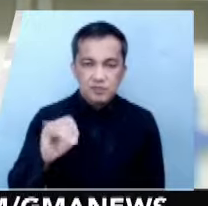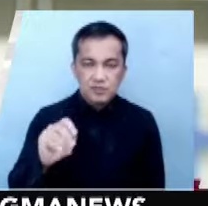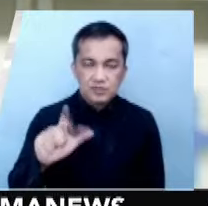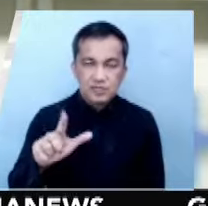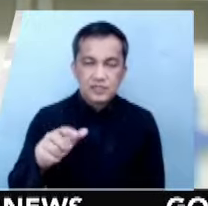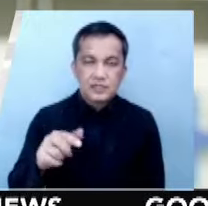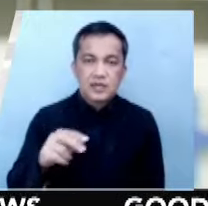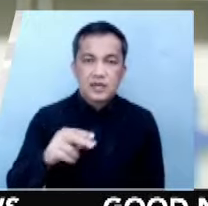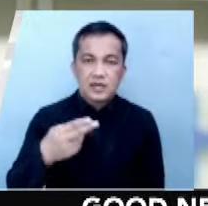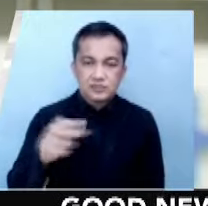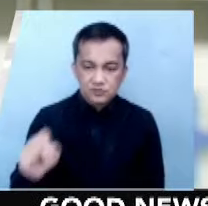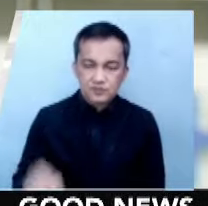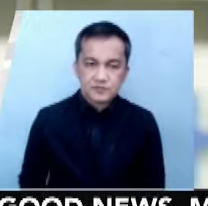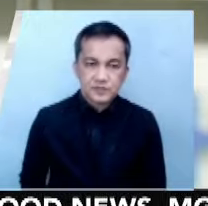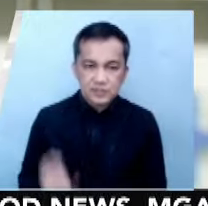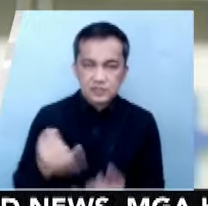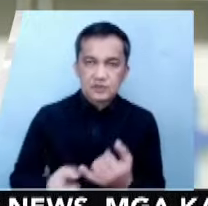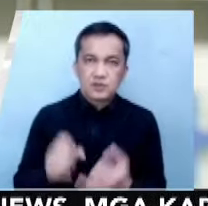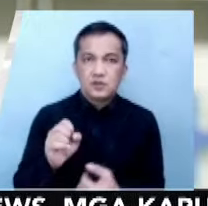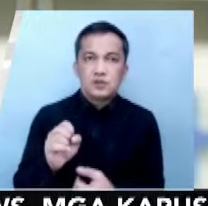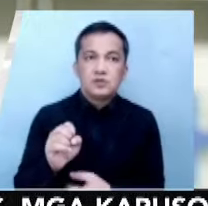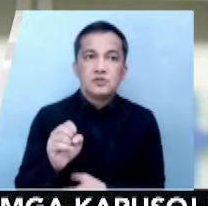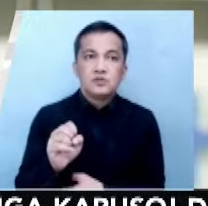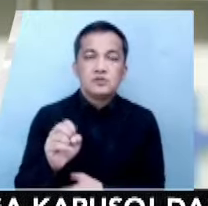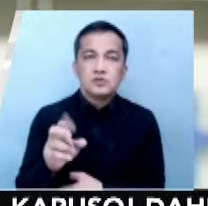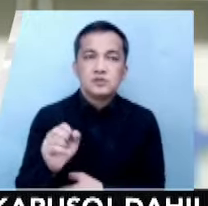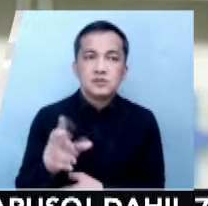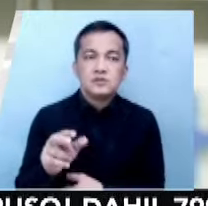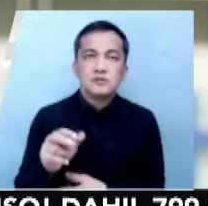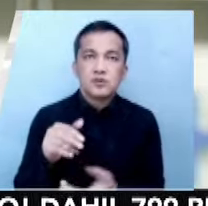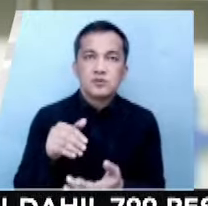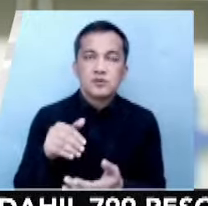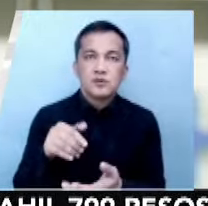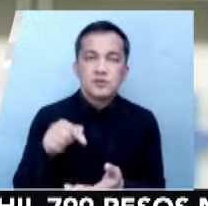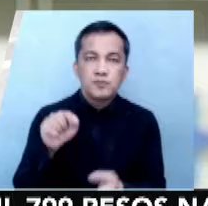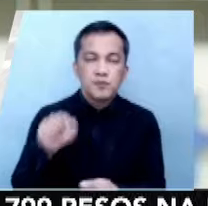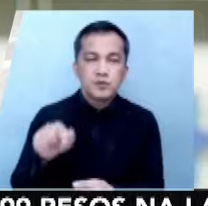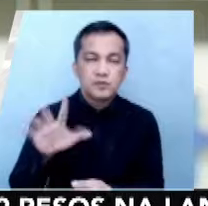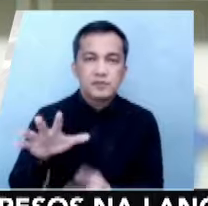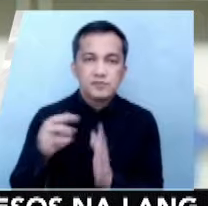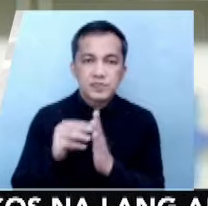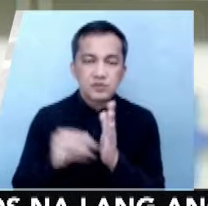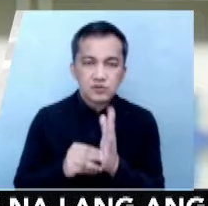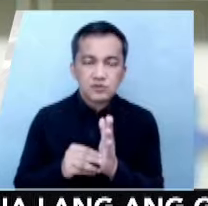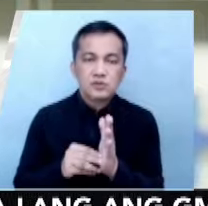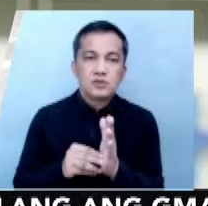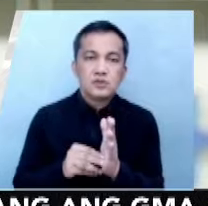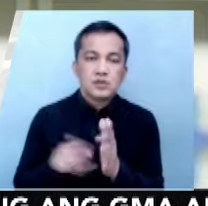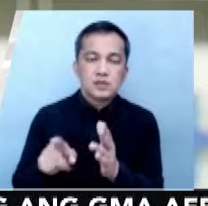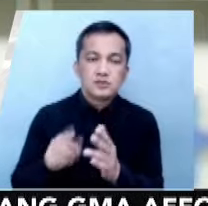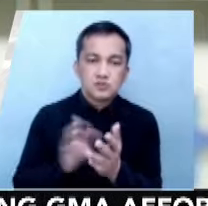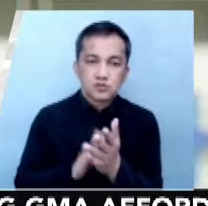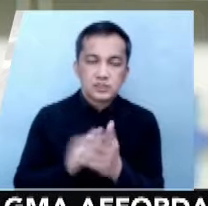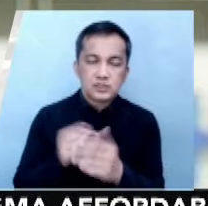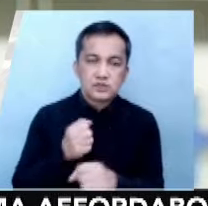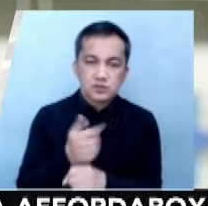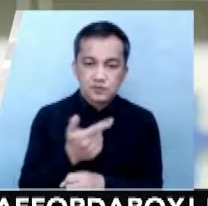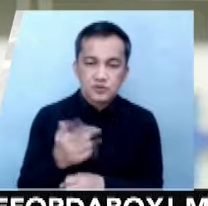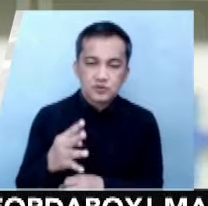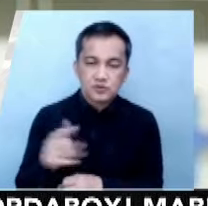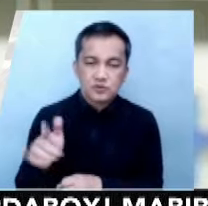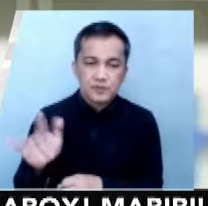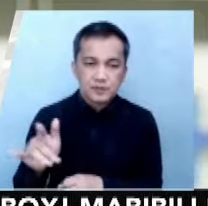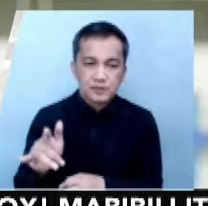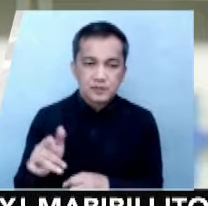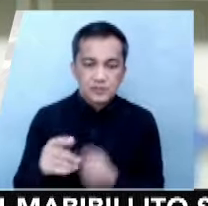20.5 million na mag-aaral na ang nakapag-enroll para sa school year 2024 2025 mulayan kinder hanggang